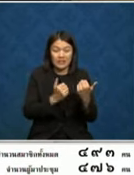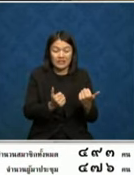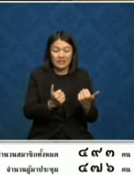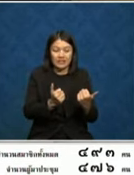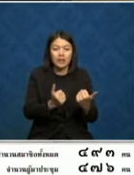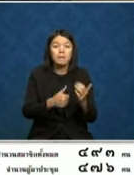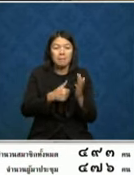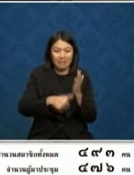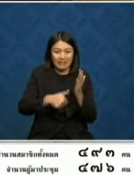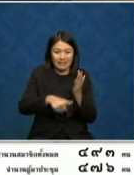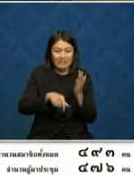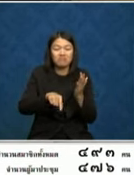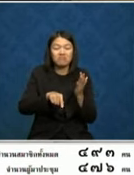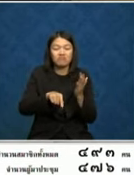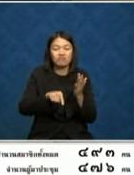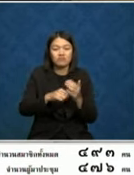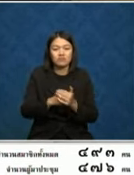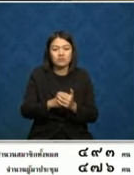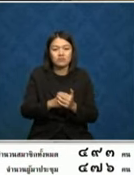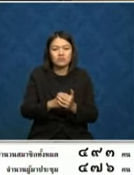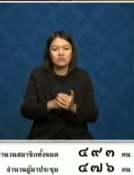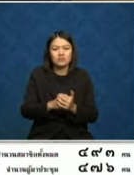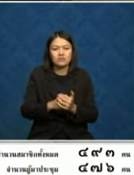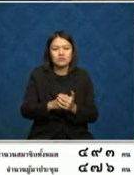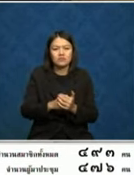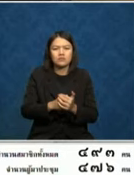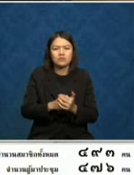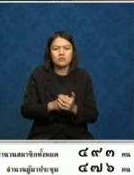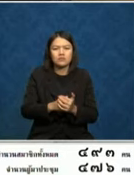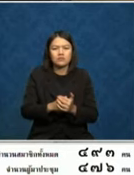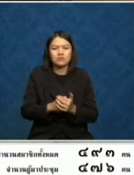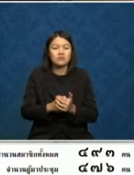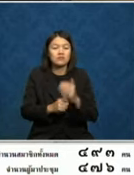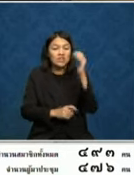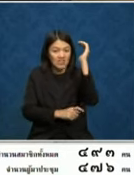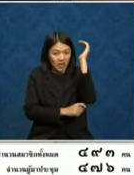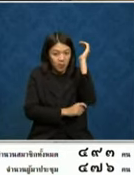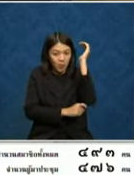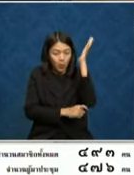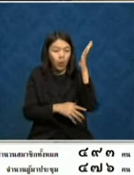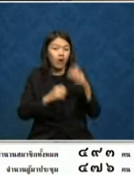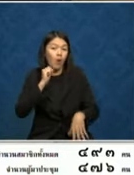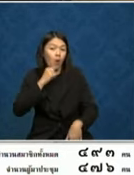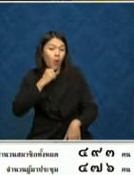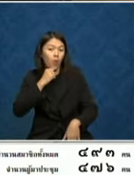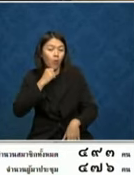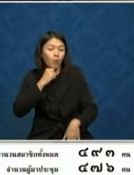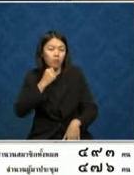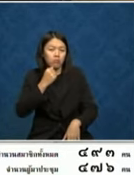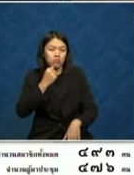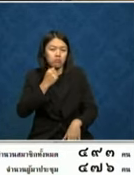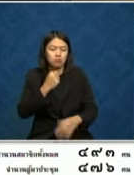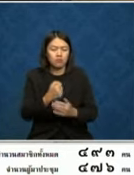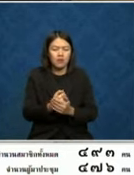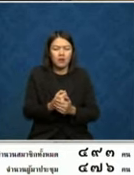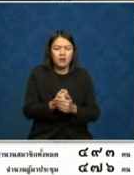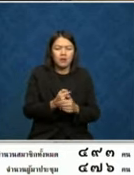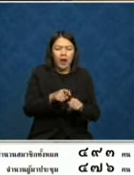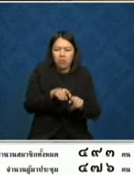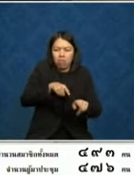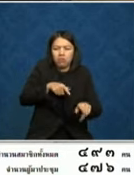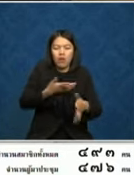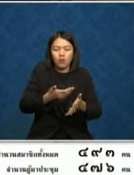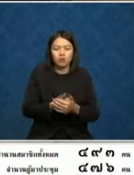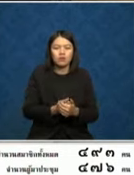ภาษีต่ำกว่าเพื่อนบ้านไหมต่ำกว่าสิงคโปร์ไหมจะแย่งฮ่องกงสิงคโปร์ได้หรือเปล่า2เรื่องธรรมาภิบา